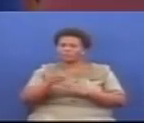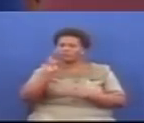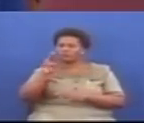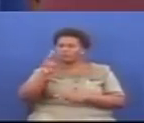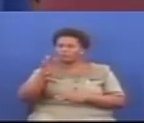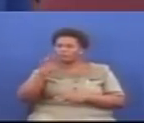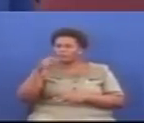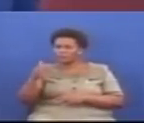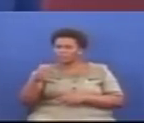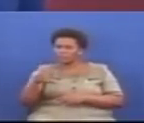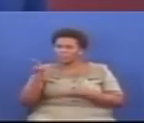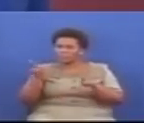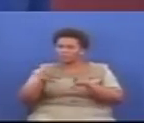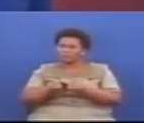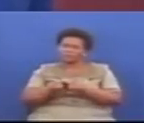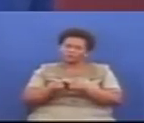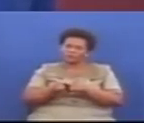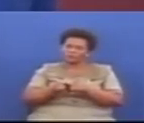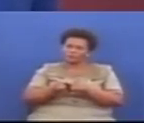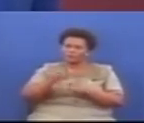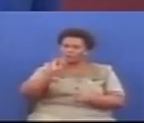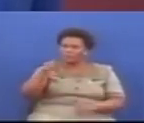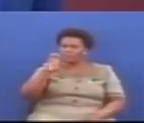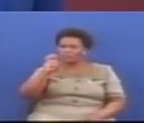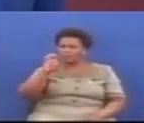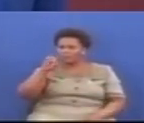Msalato ndugu Jemima Nchimbi.